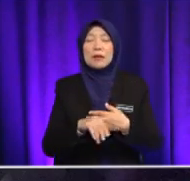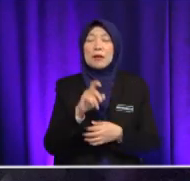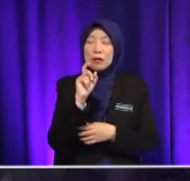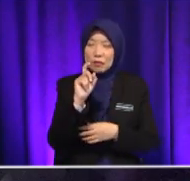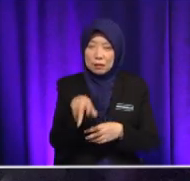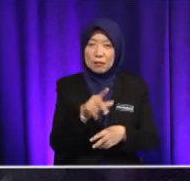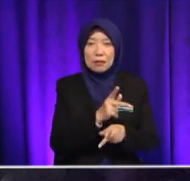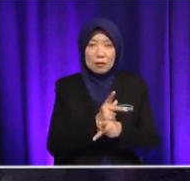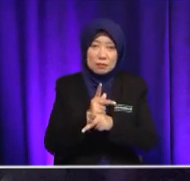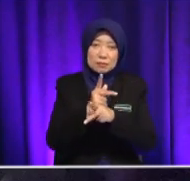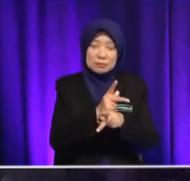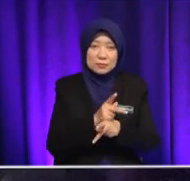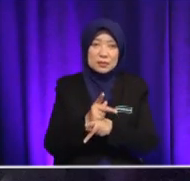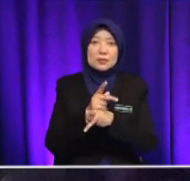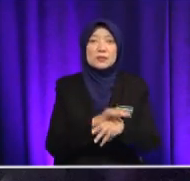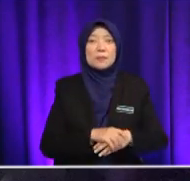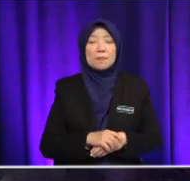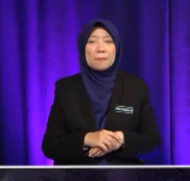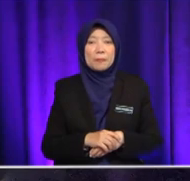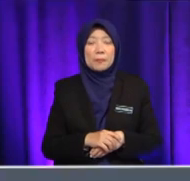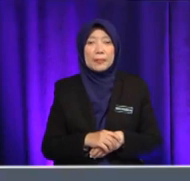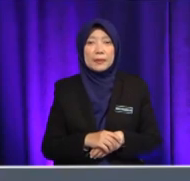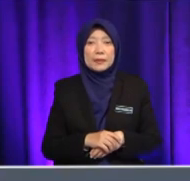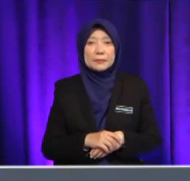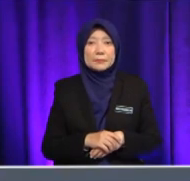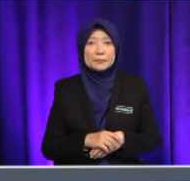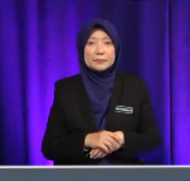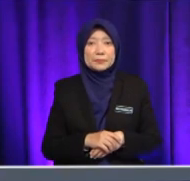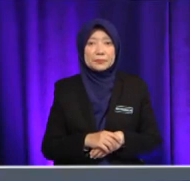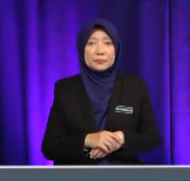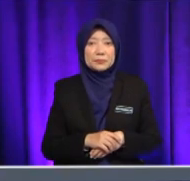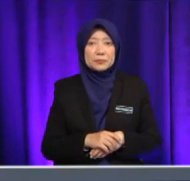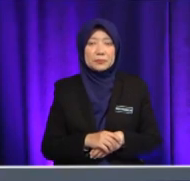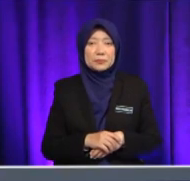berjaga-jaga. Jangan cuba-cuba minum eh. Okey. Tiada.